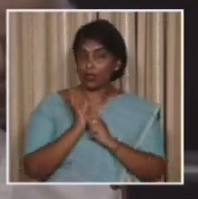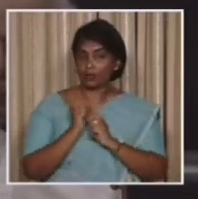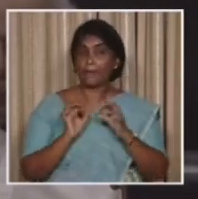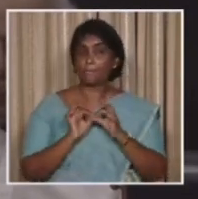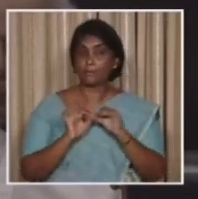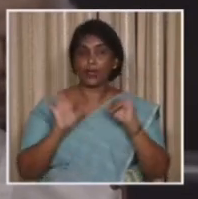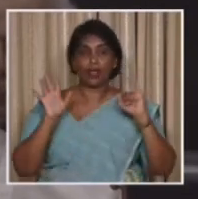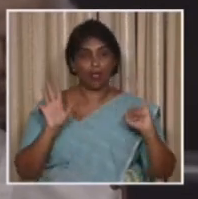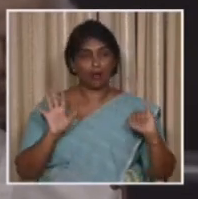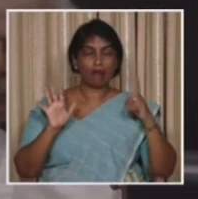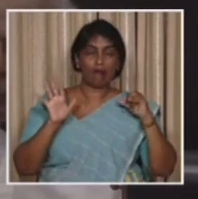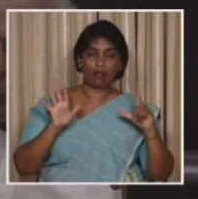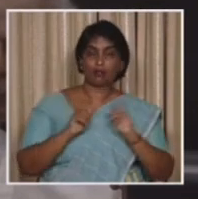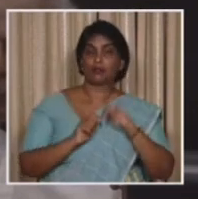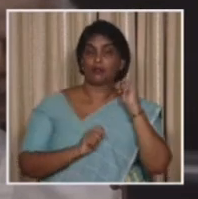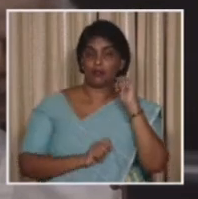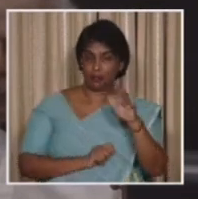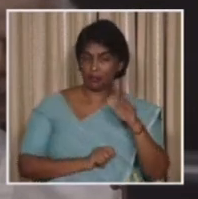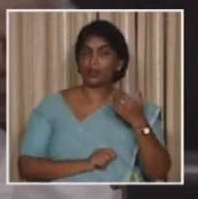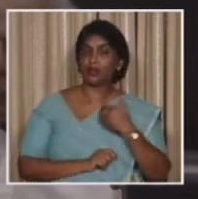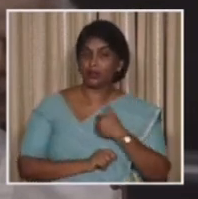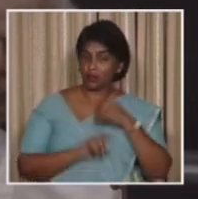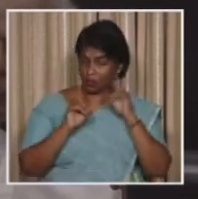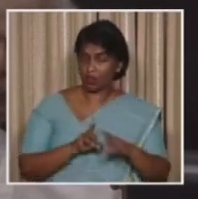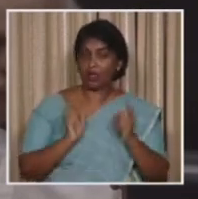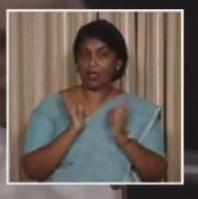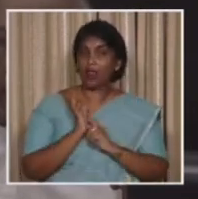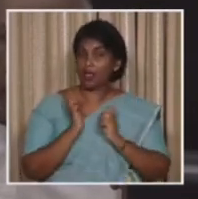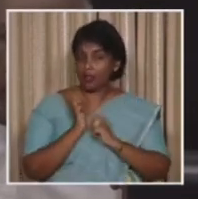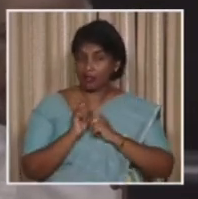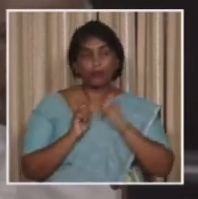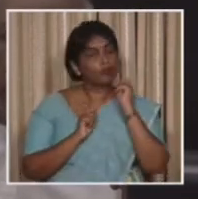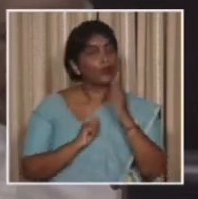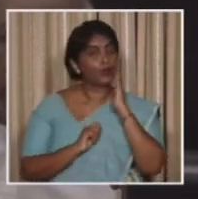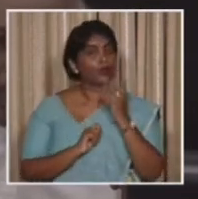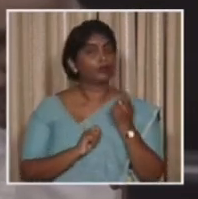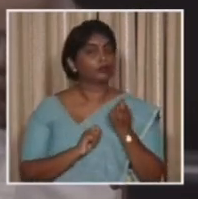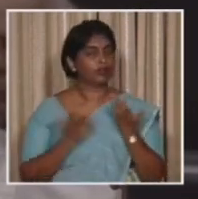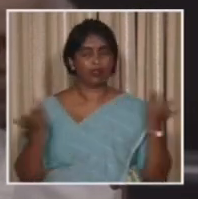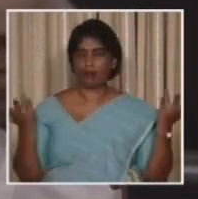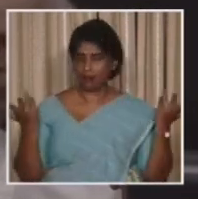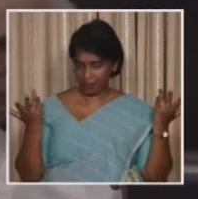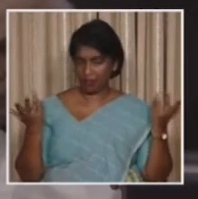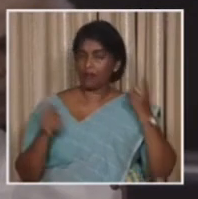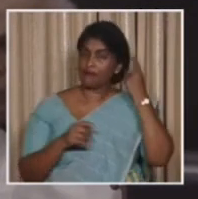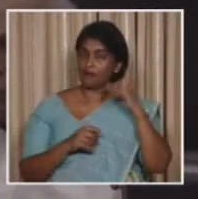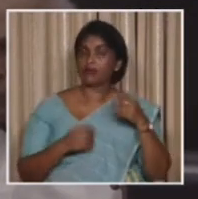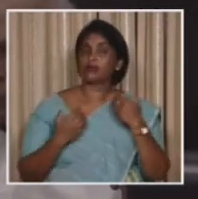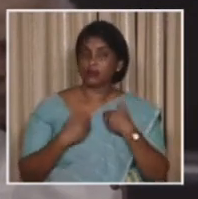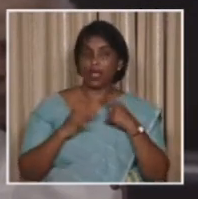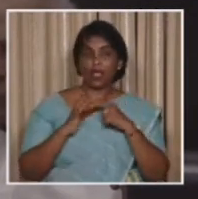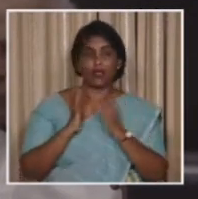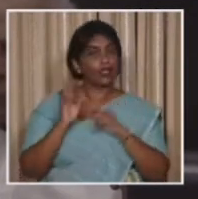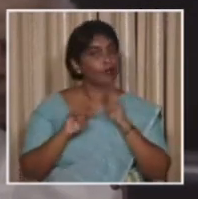බිලියන 6-7 ගෙවීමට තිබෙනවා. අපට මේ ණය ගෙවීමට විදේශ විනිමය නැහැ. ඒ නිසා අපට